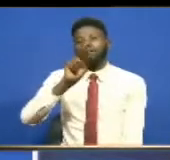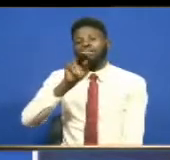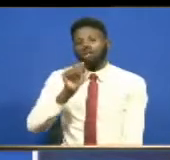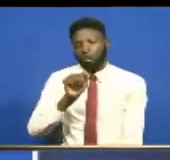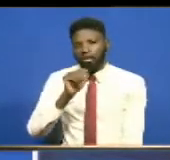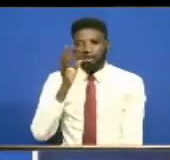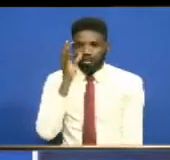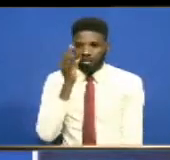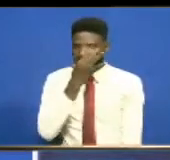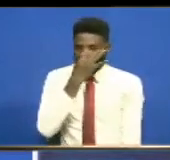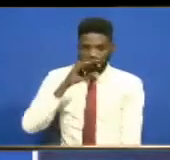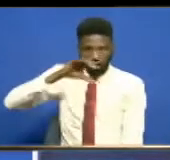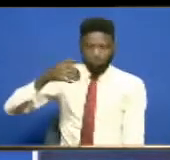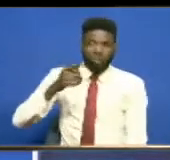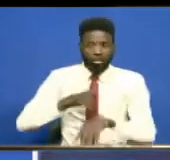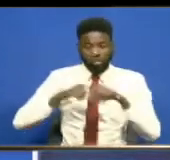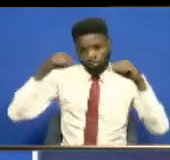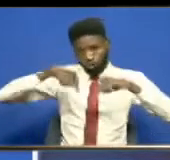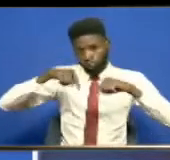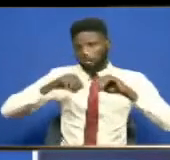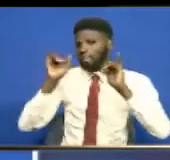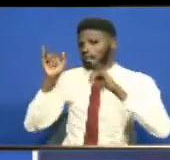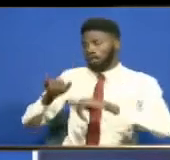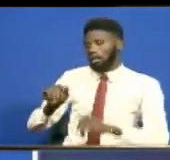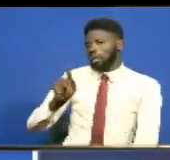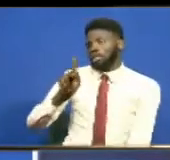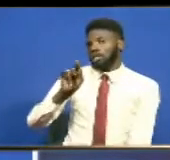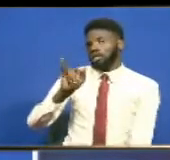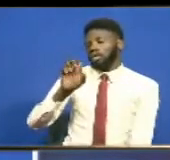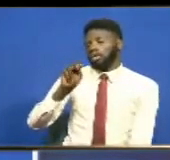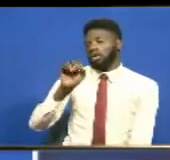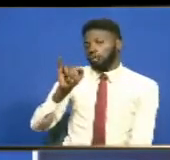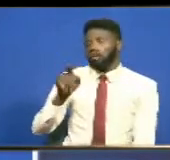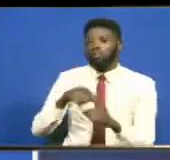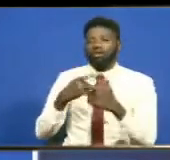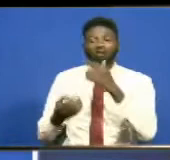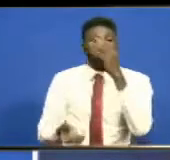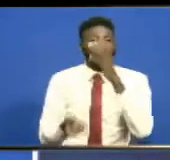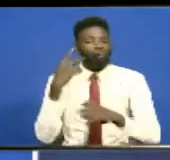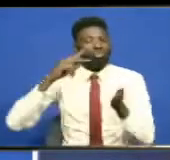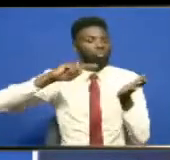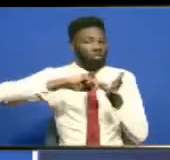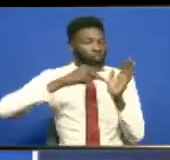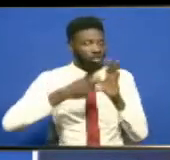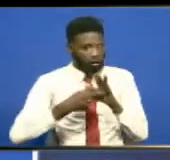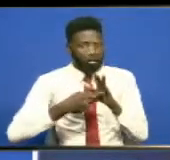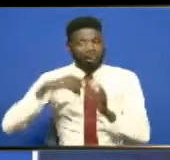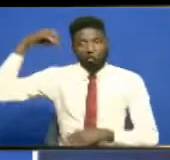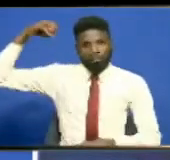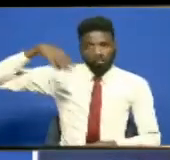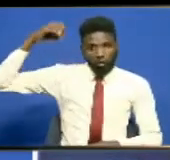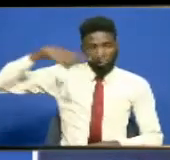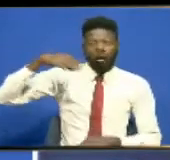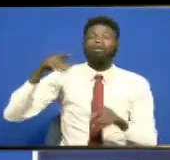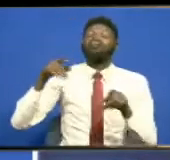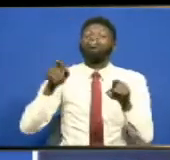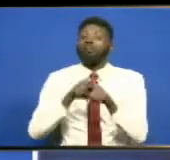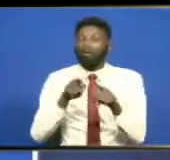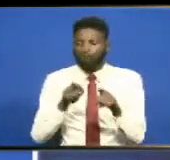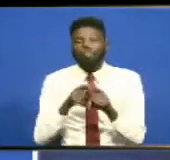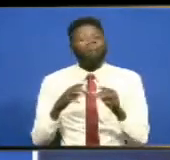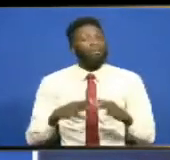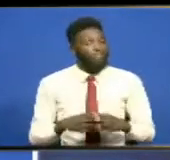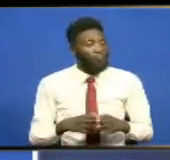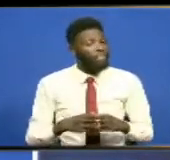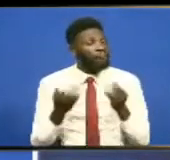baada ya kuwa katika eneo la Kieni hilo na kuzindua mpango wa stima na mambo ya masuala ya umeme. Na kilichoko